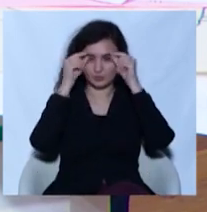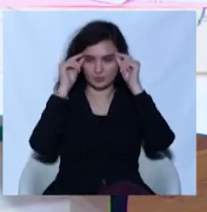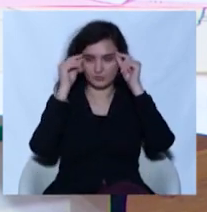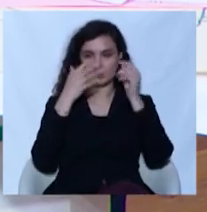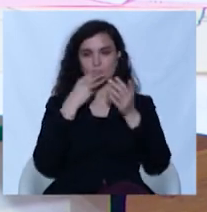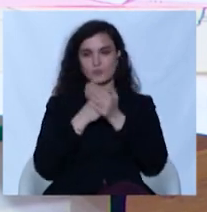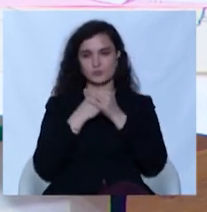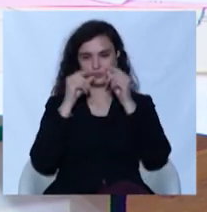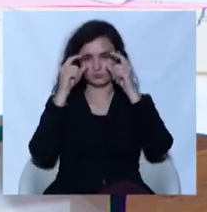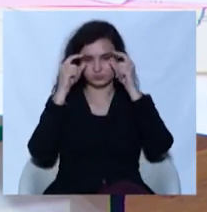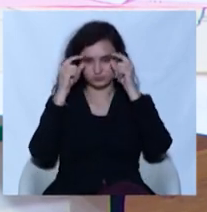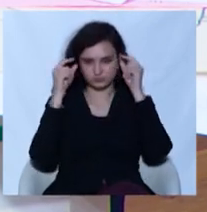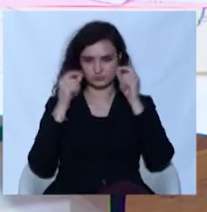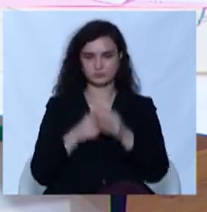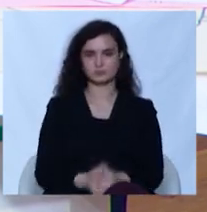ნატურიდან.